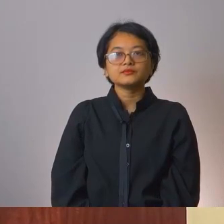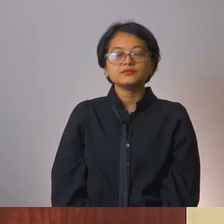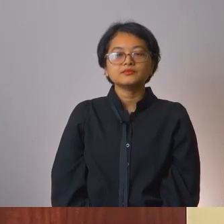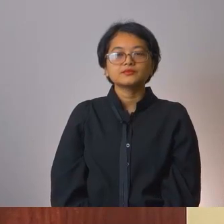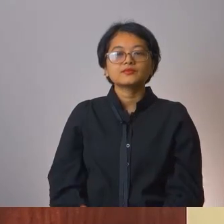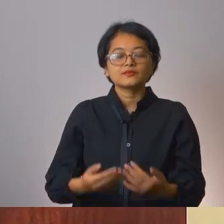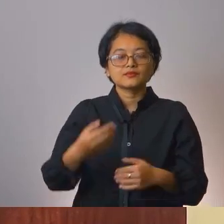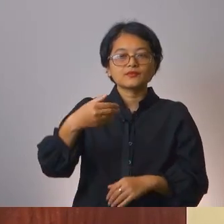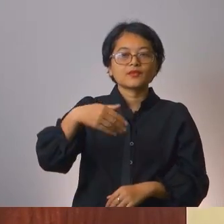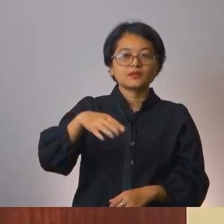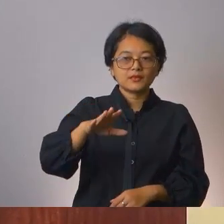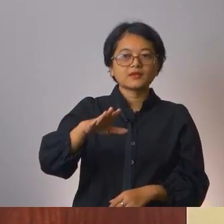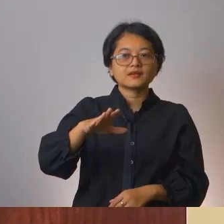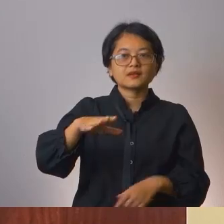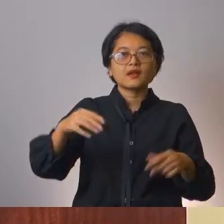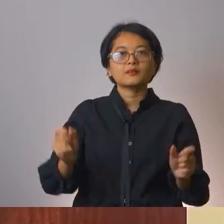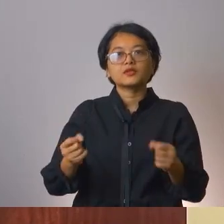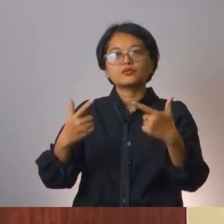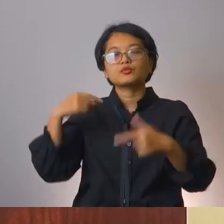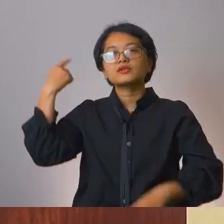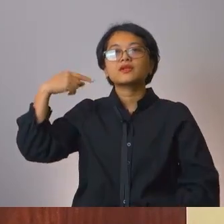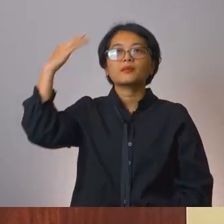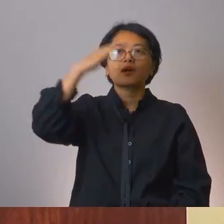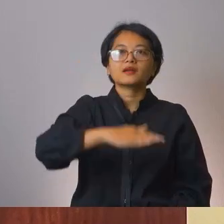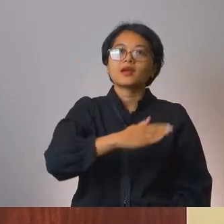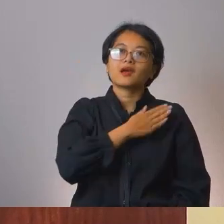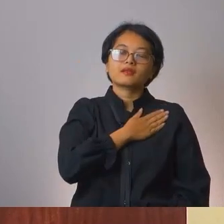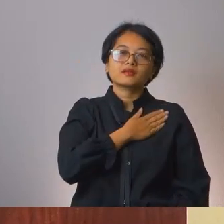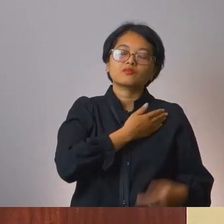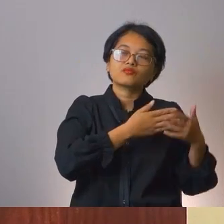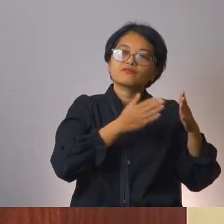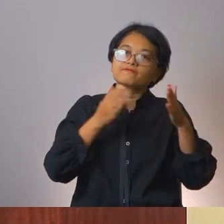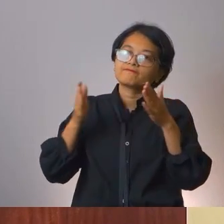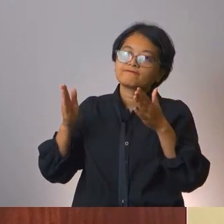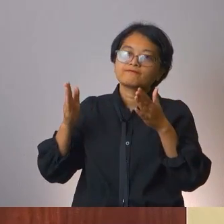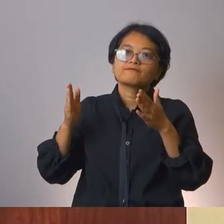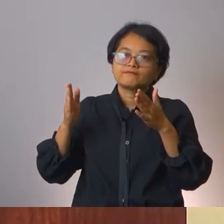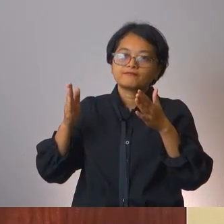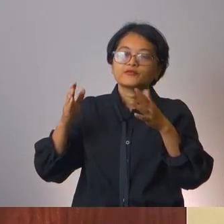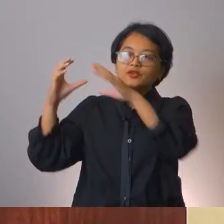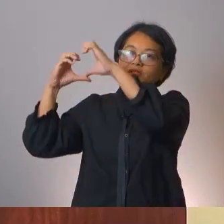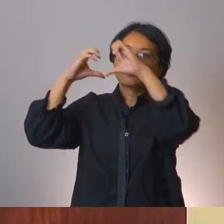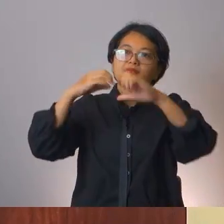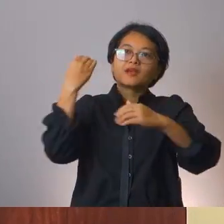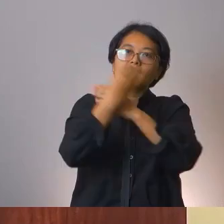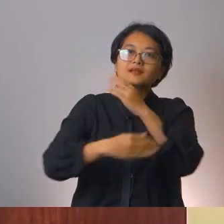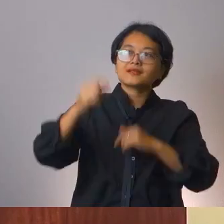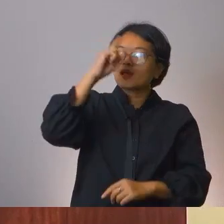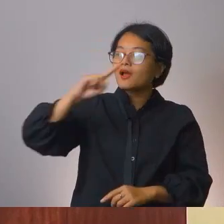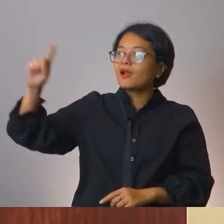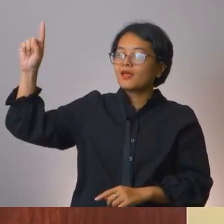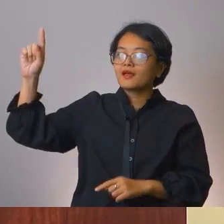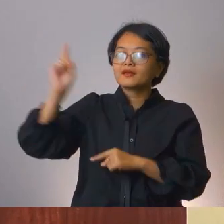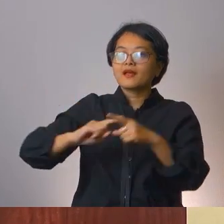Kembalilah ke dalam kehidupanmu sehari-hari dan arahkanlah hatimu untuk menghadirkan cinta kasih Allah dalam